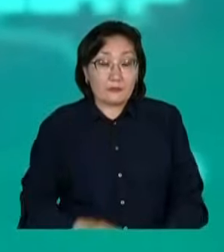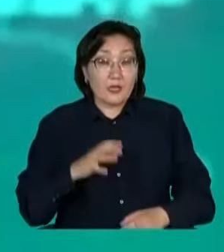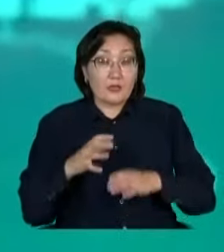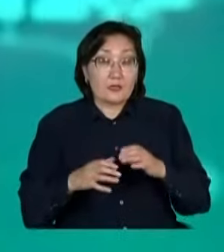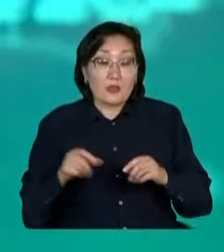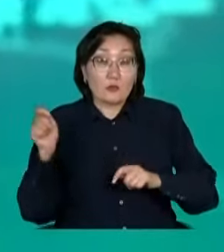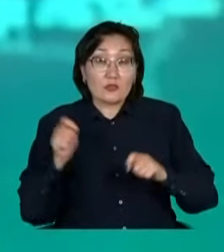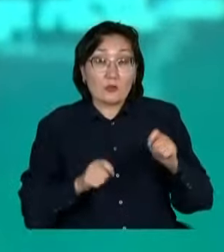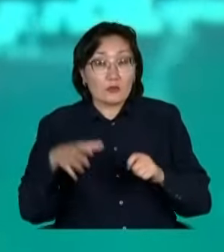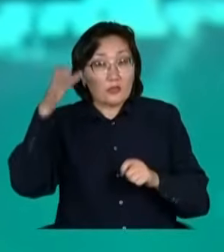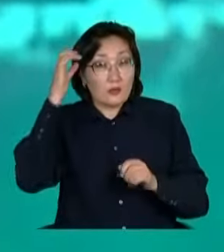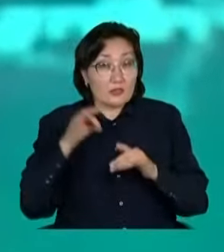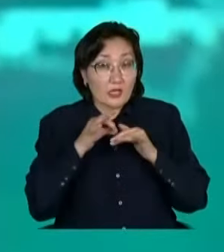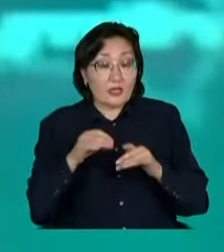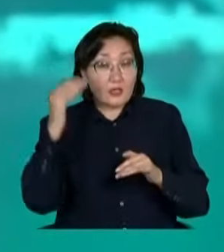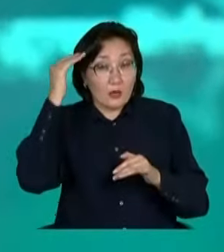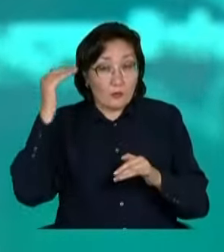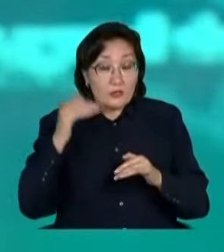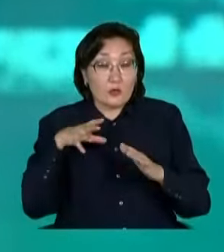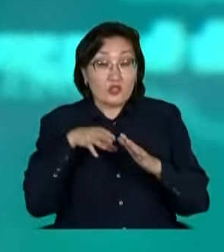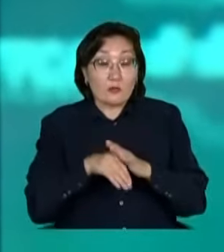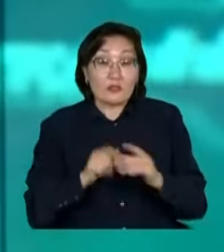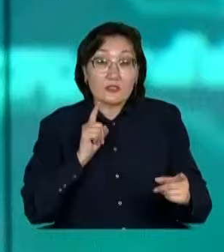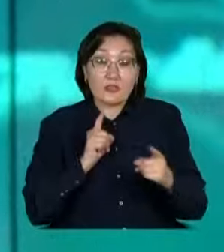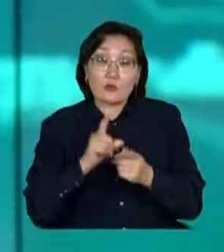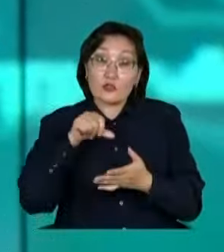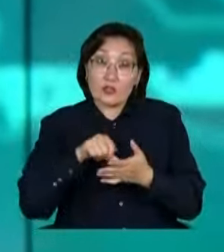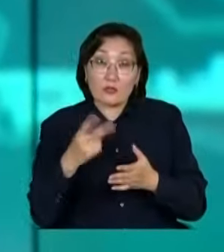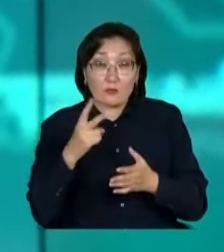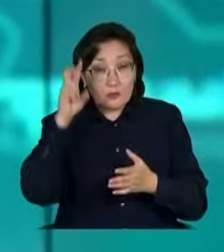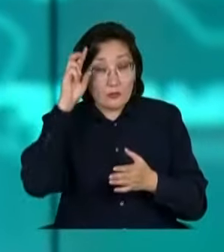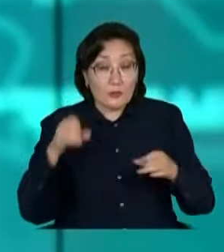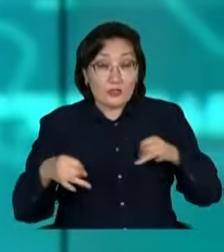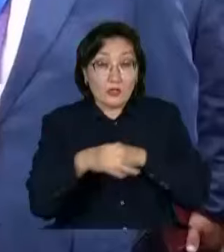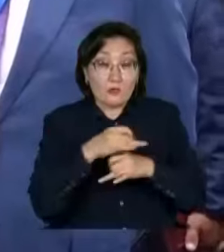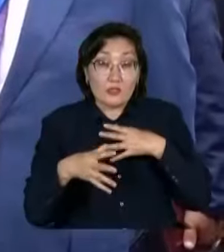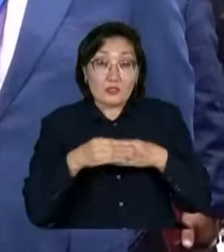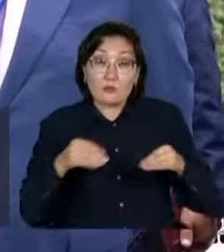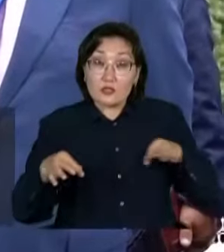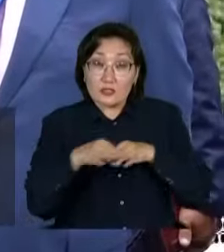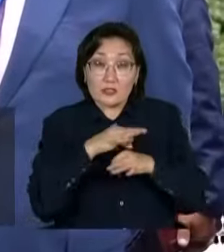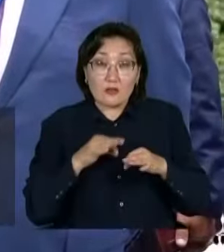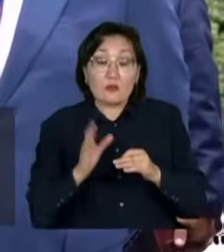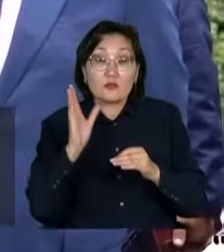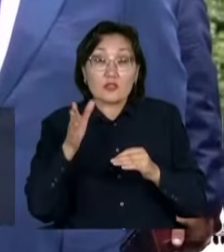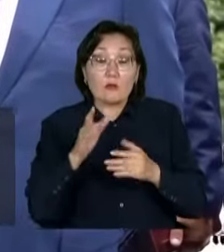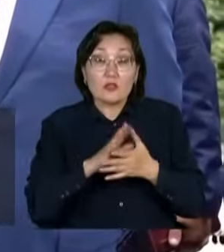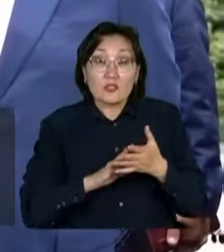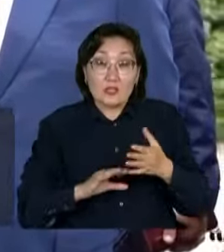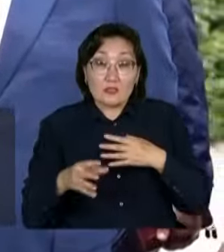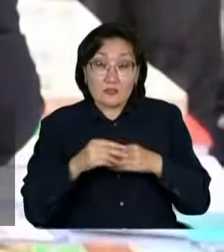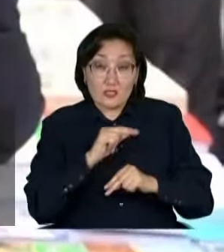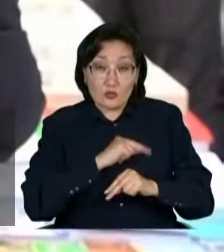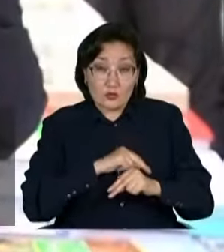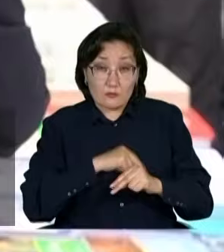Международная конференция ученых прошла в Таджикистане. В рамках встречи представители двух стран обсудили совместные проекты и перспективы дальнейшего